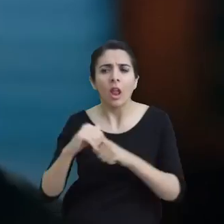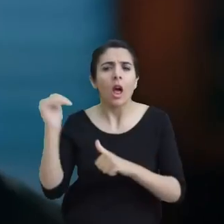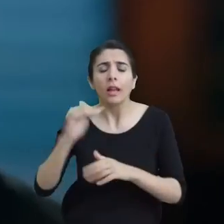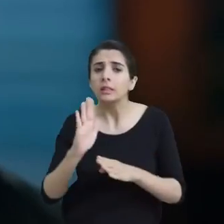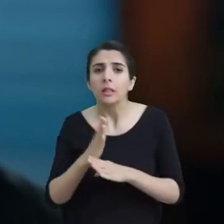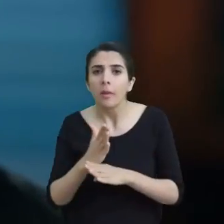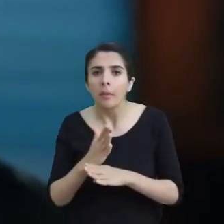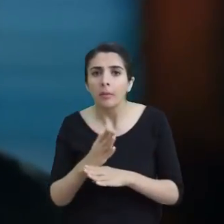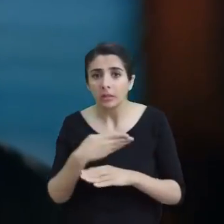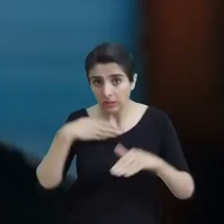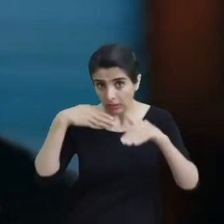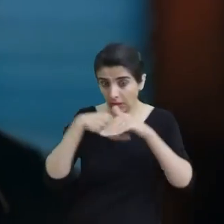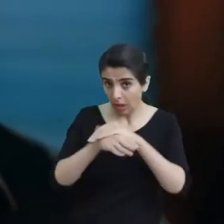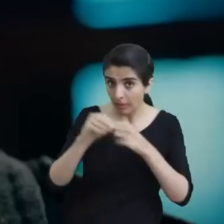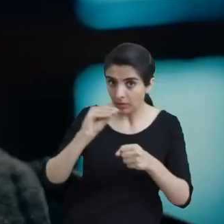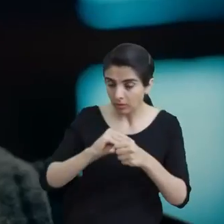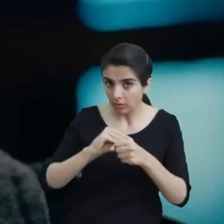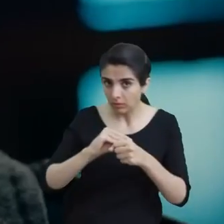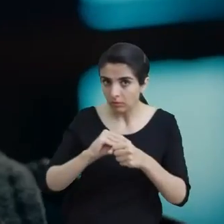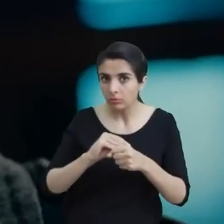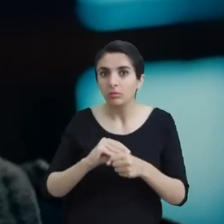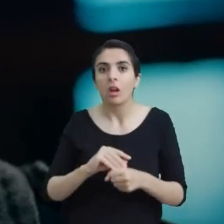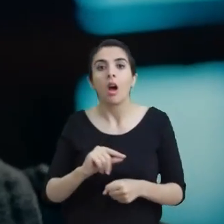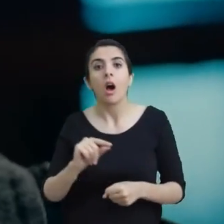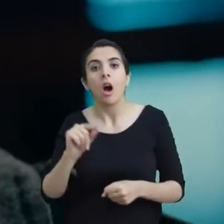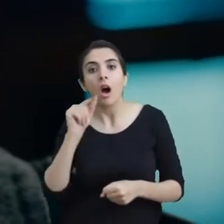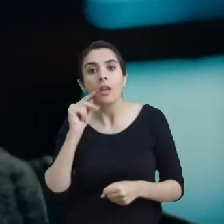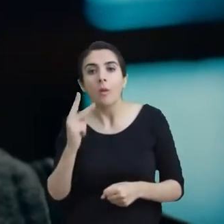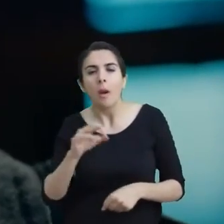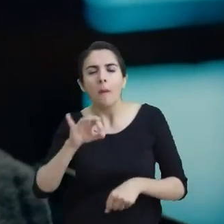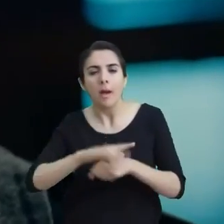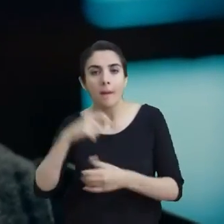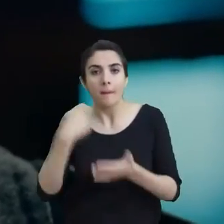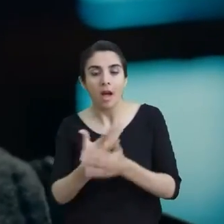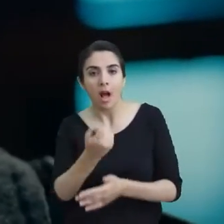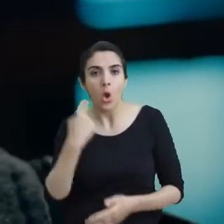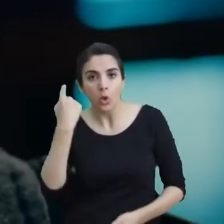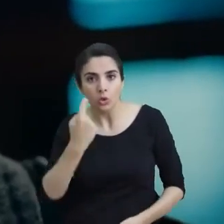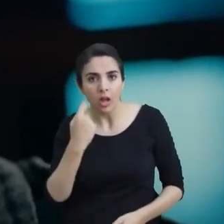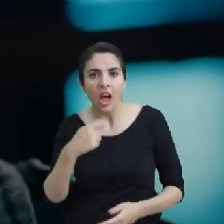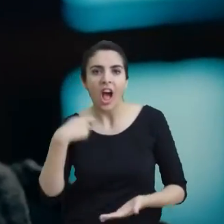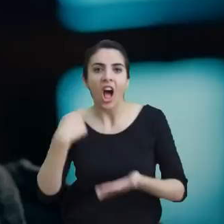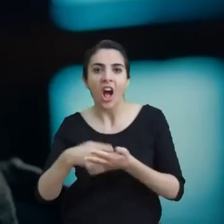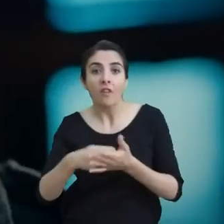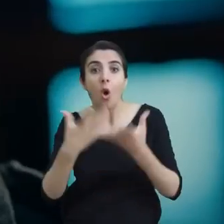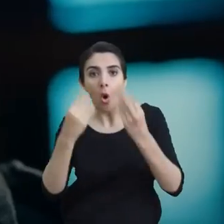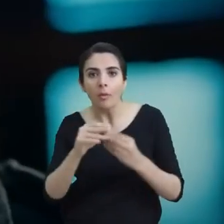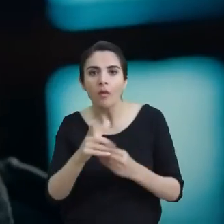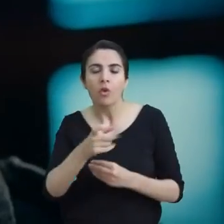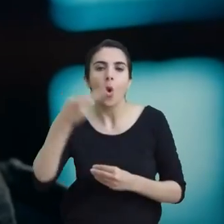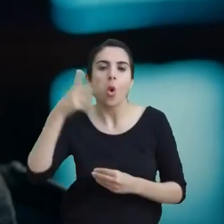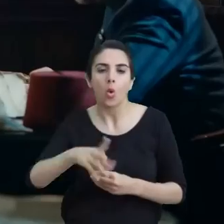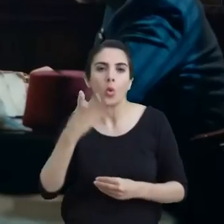ki? Saklanmak için mi? Bulduğumuz mevta Kur'an-ı Kerim'i handa satın alacaktı. Alışveriş